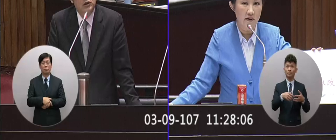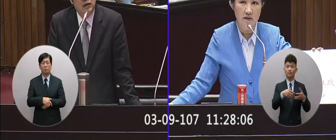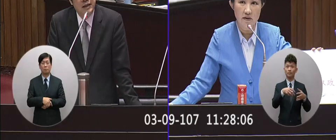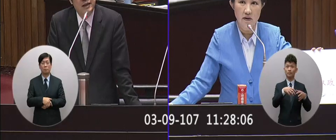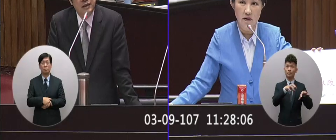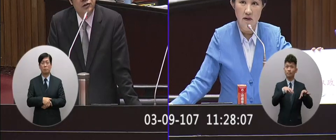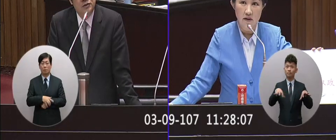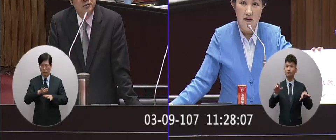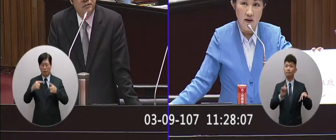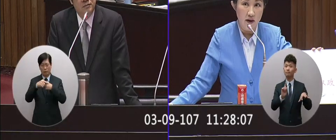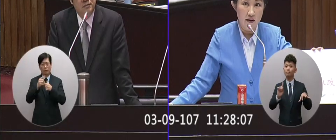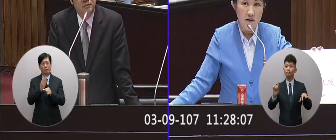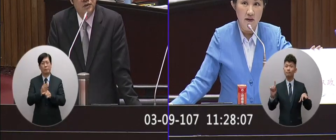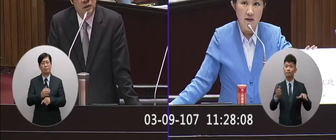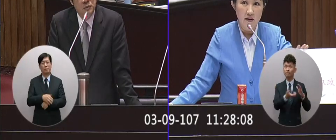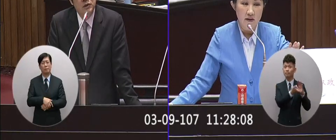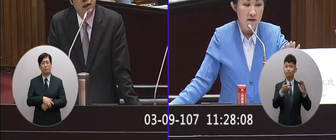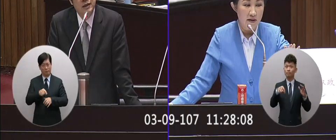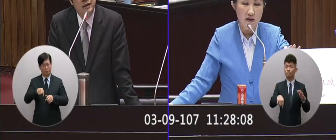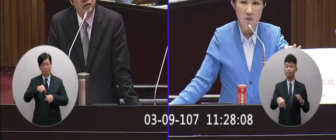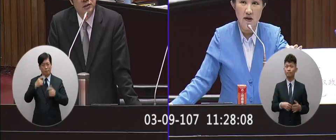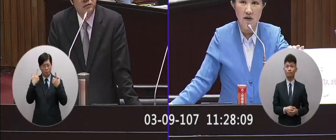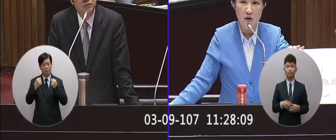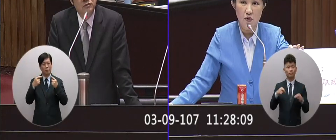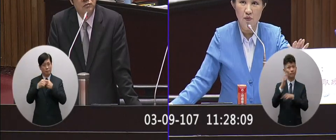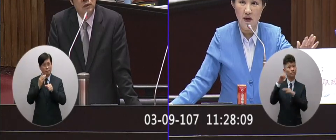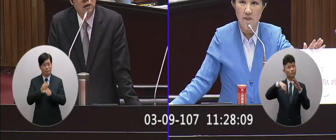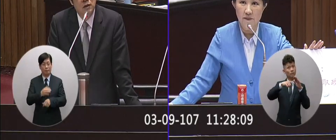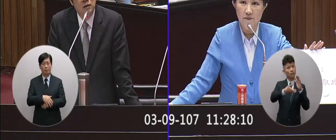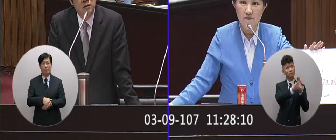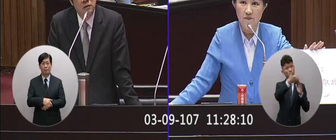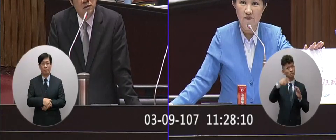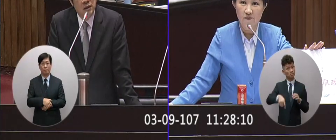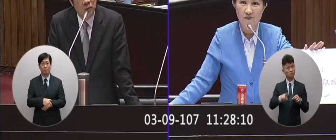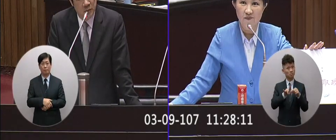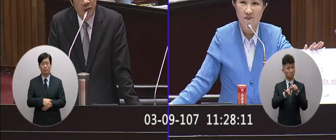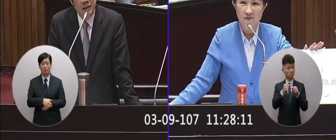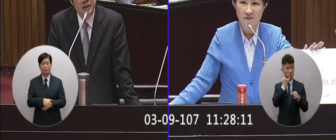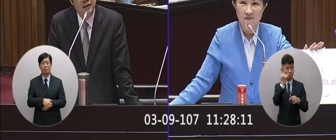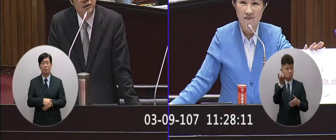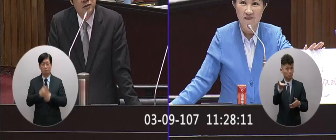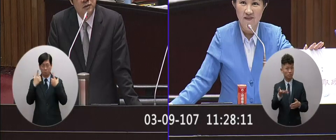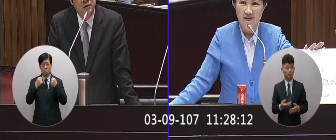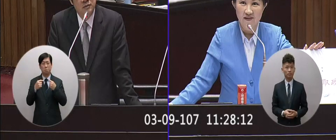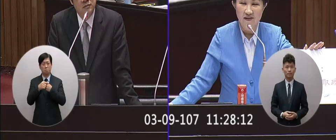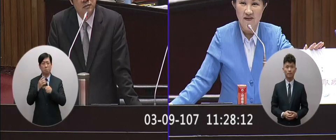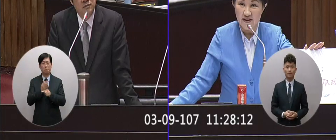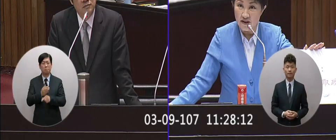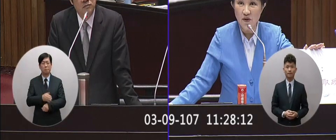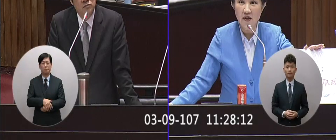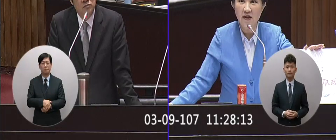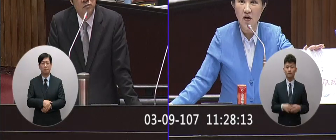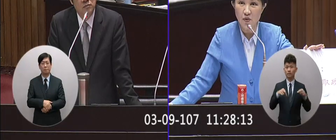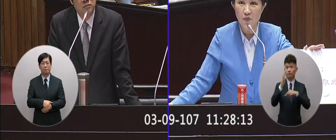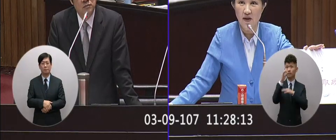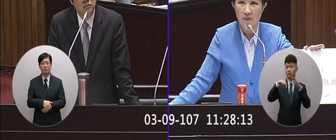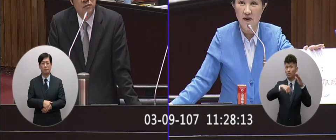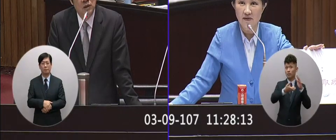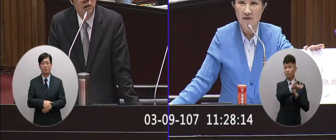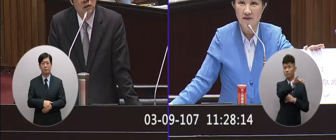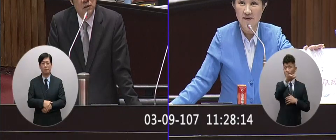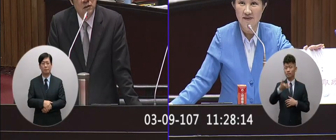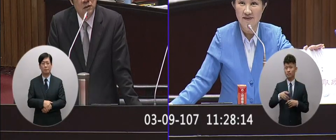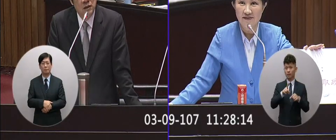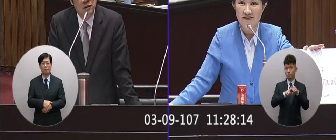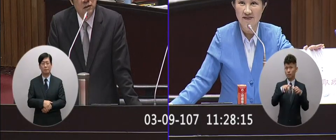中部来？ 这部分都还在研究。啊，这部分都还在研究。 行政院可以到中部来吗？ 这个我们都还在研究。 行政院可以到中部来